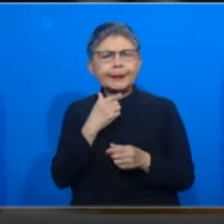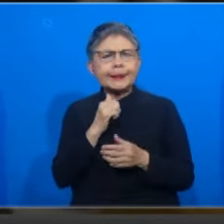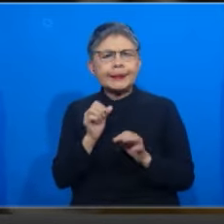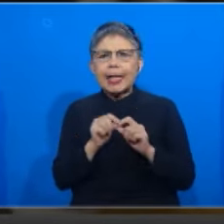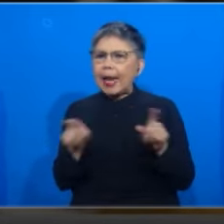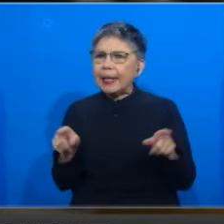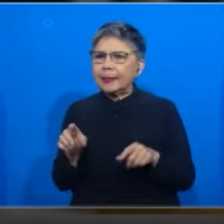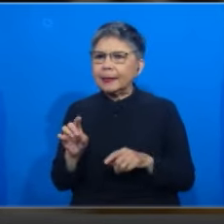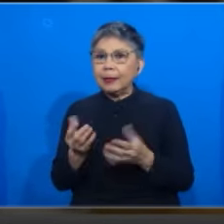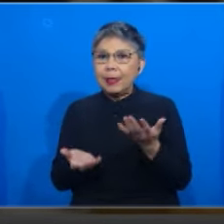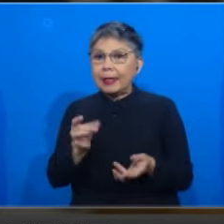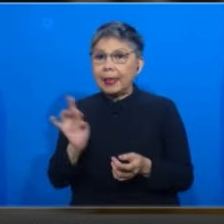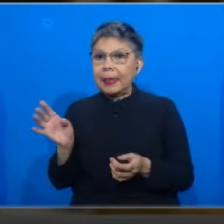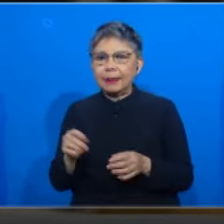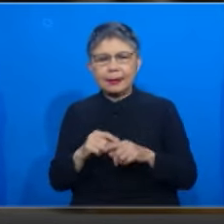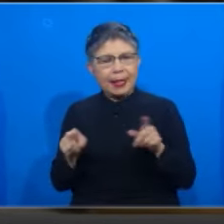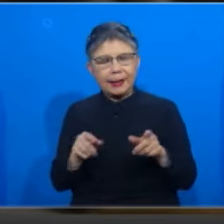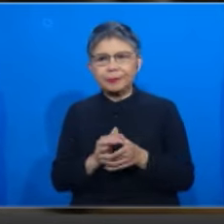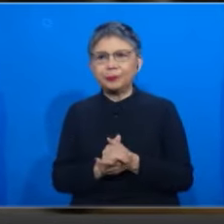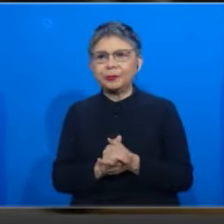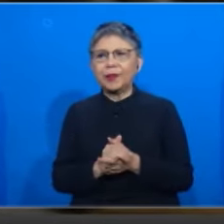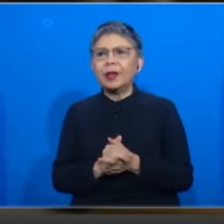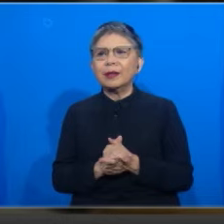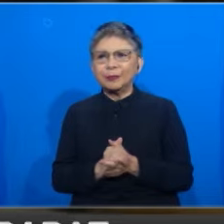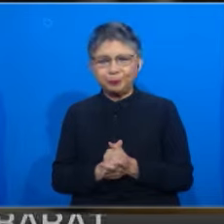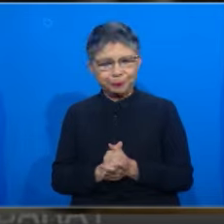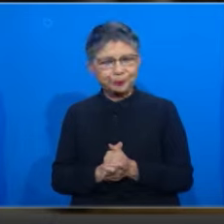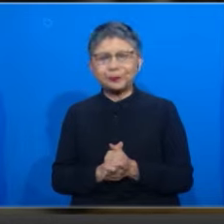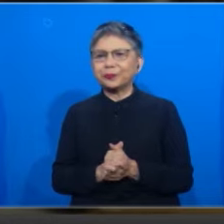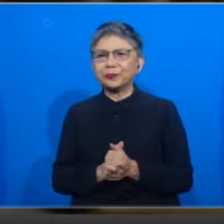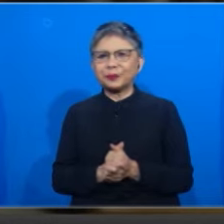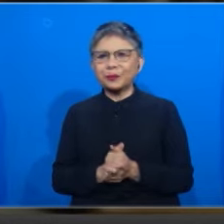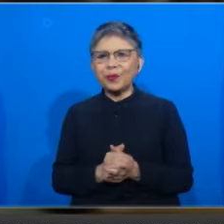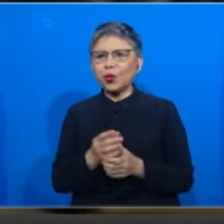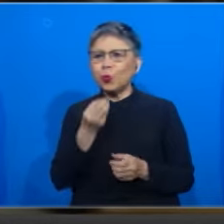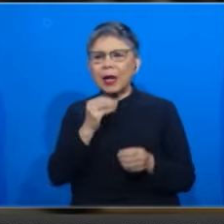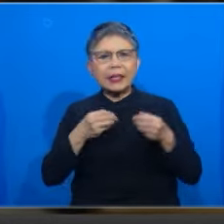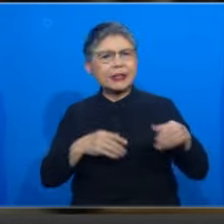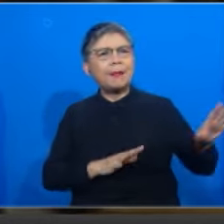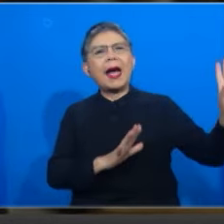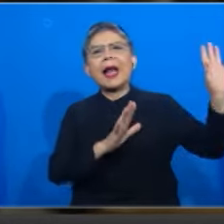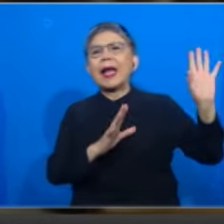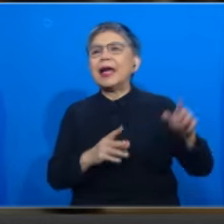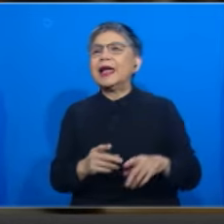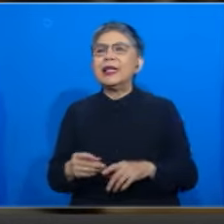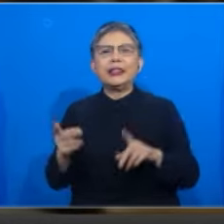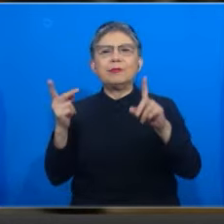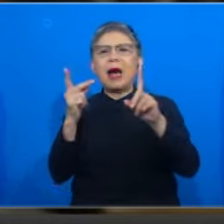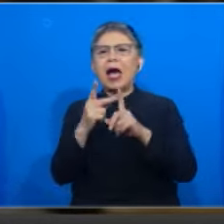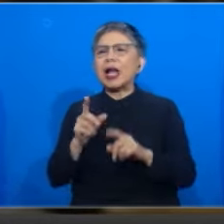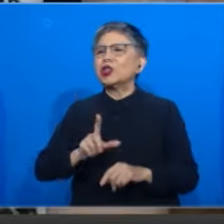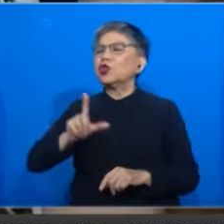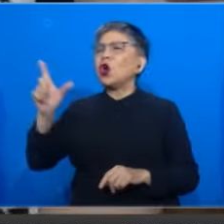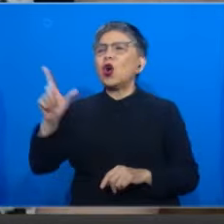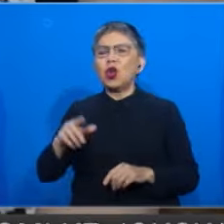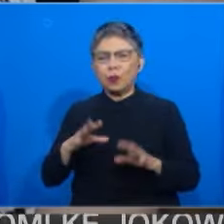berbeda, kayak gitu. Jadi bisa dinikmati? Bisa dinikmati untuk Boyolali, Semarang, atau Salatiga, Solo, Jogja,